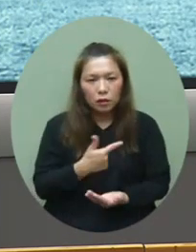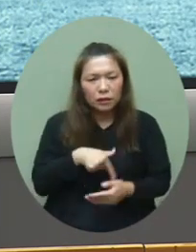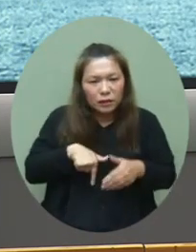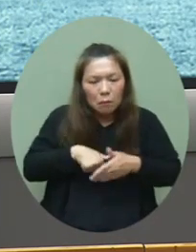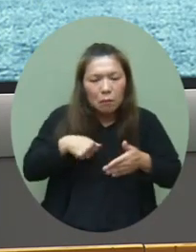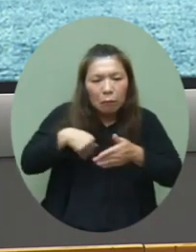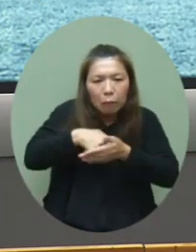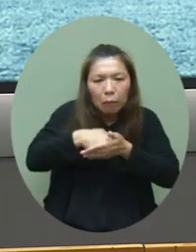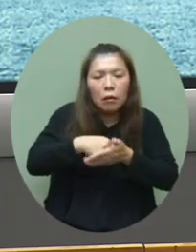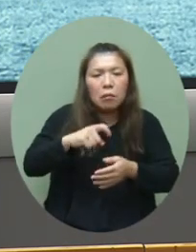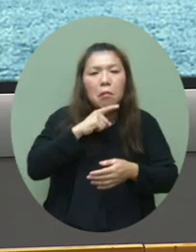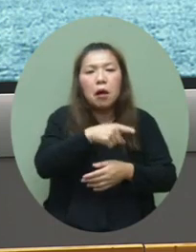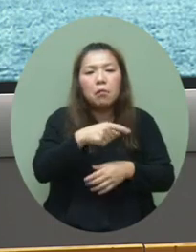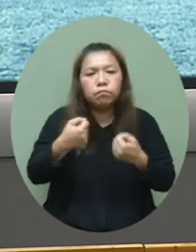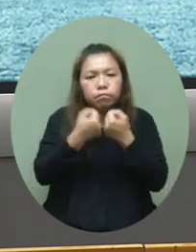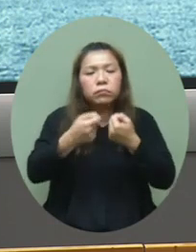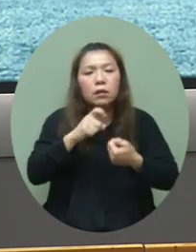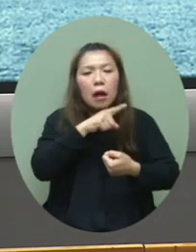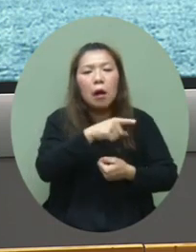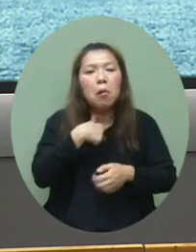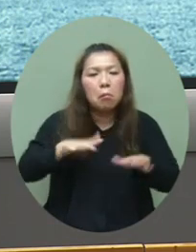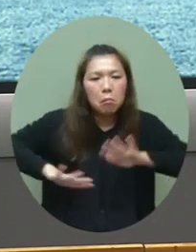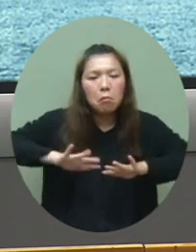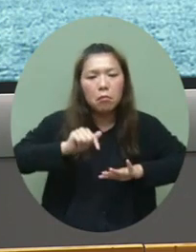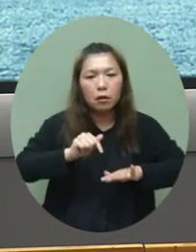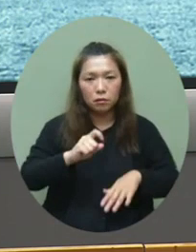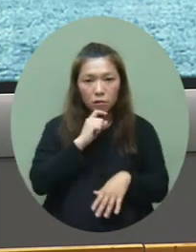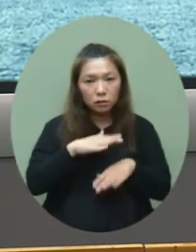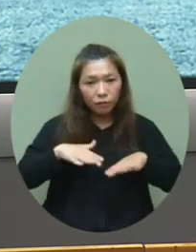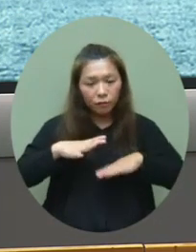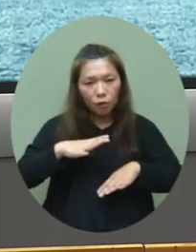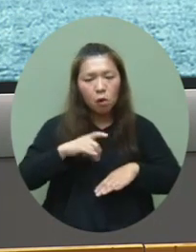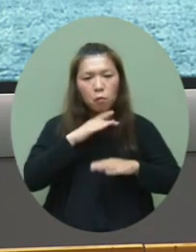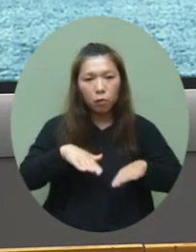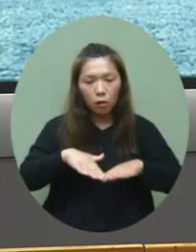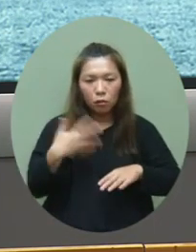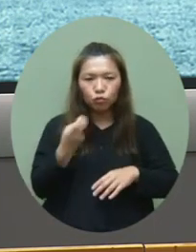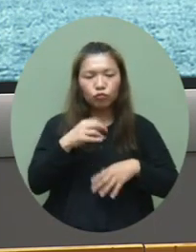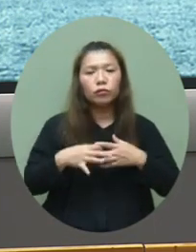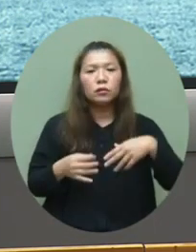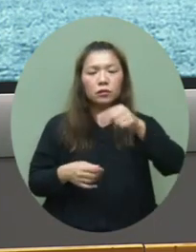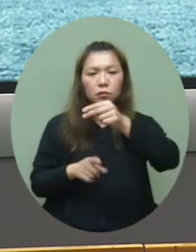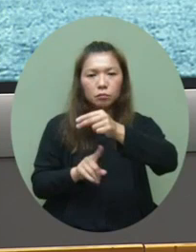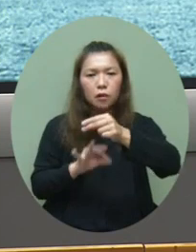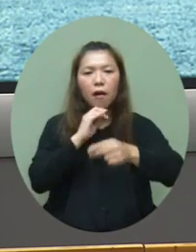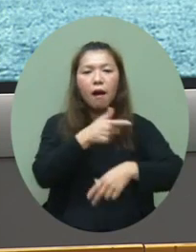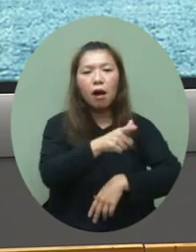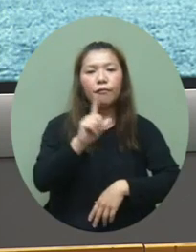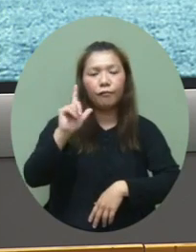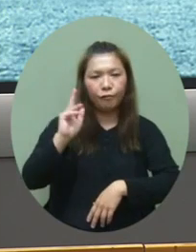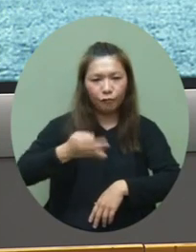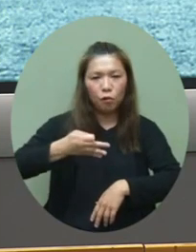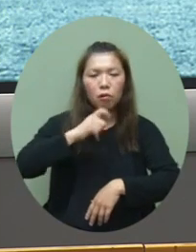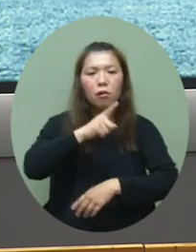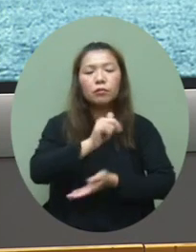梗塞咁樣方向去處理嘅。佢情況係一度穩定嘅。7月13日轉咗去馮瑤敬醫院嗰度去